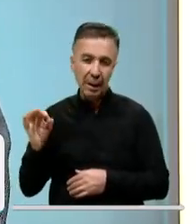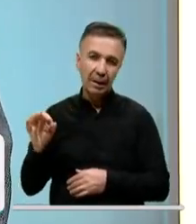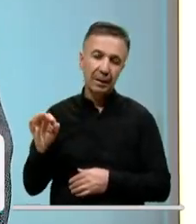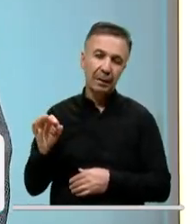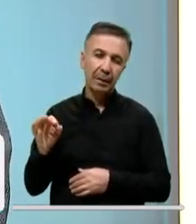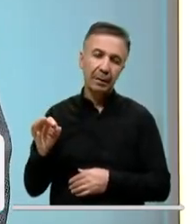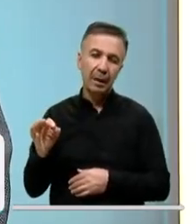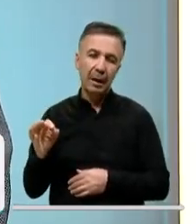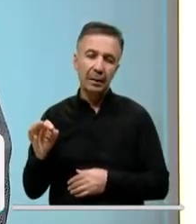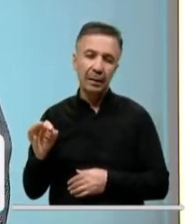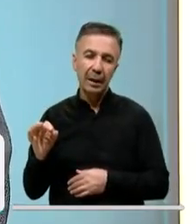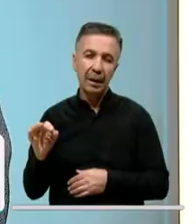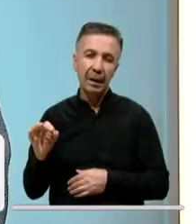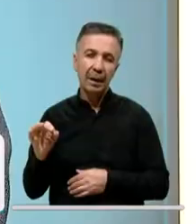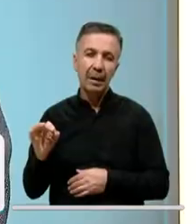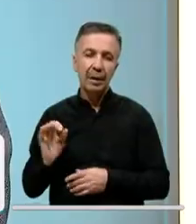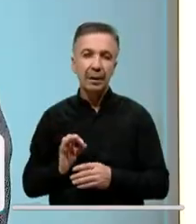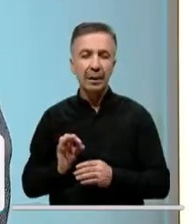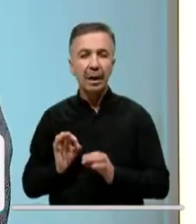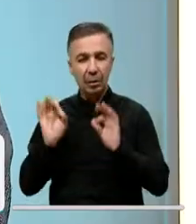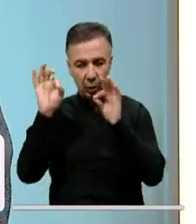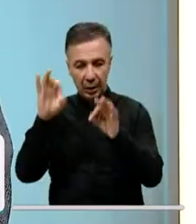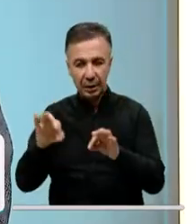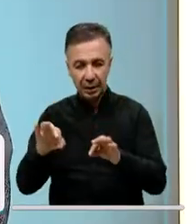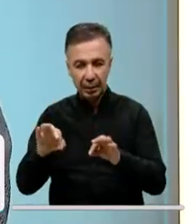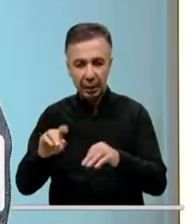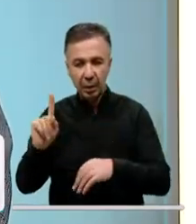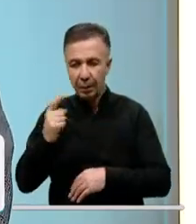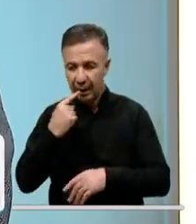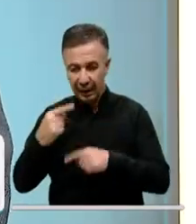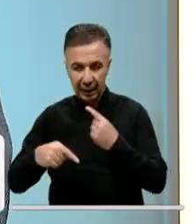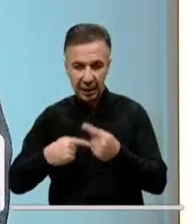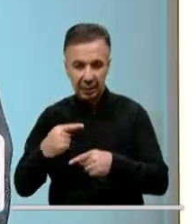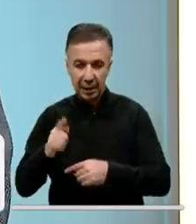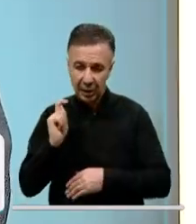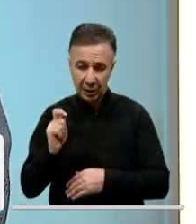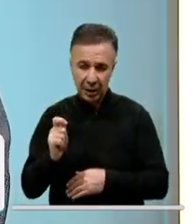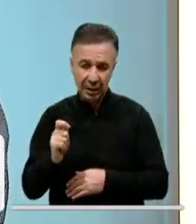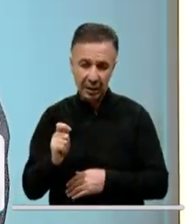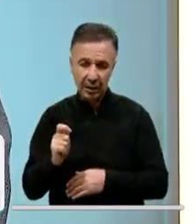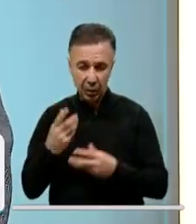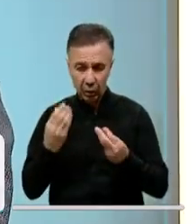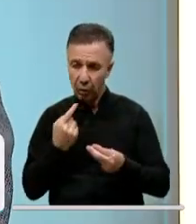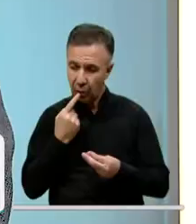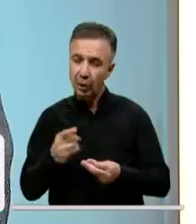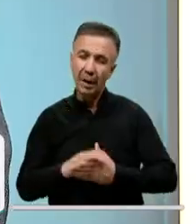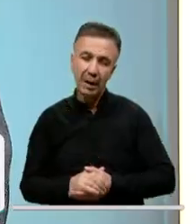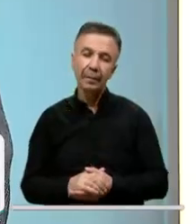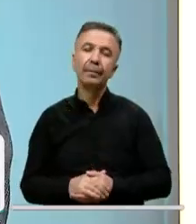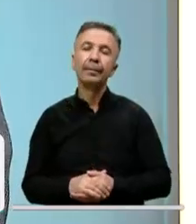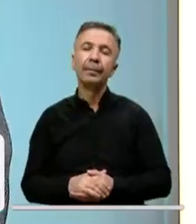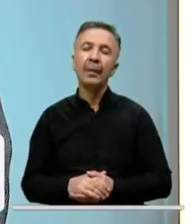altına ilk ulaştığında bunun üzerinden bir yıl geçmesini şart koşar. Aynı diğer konularda söylediğimiz